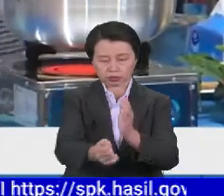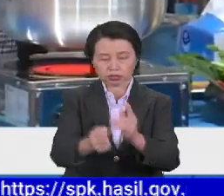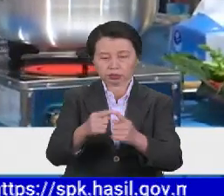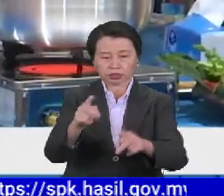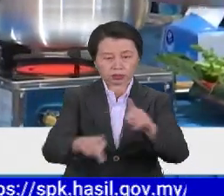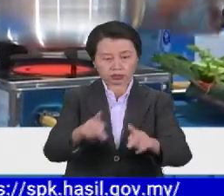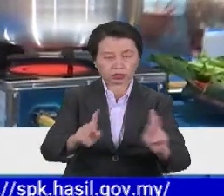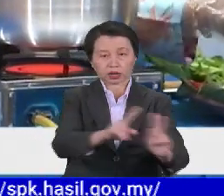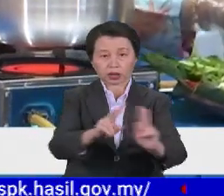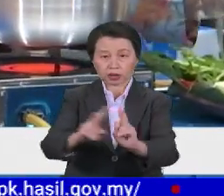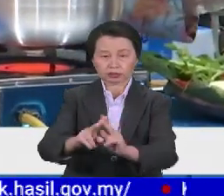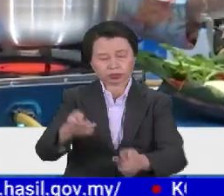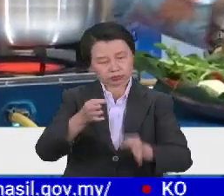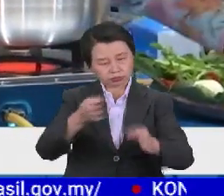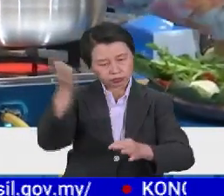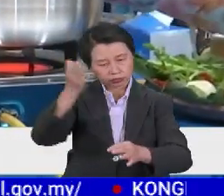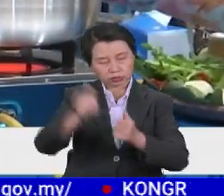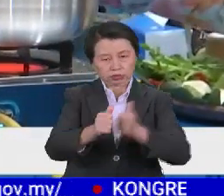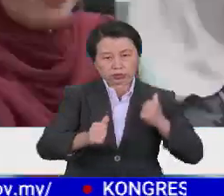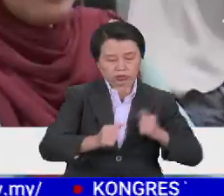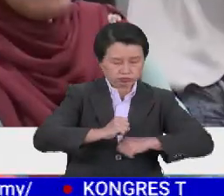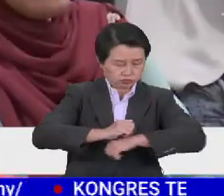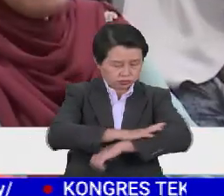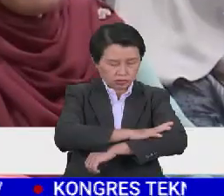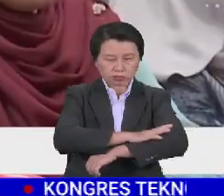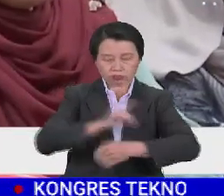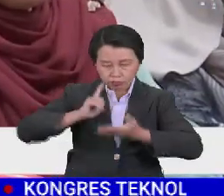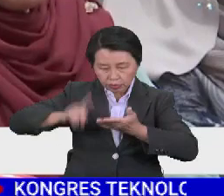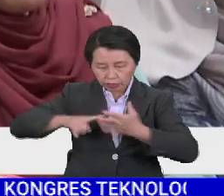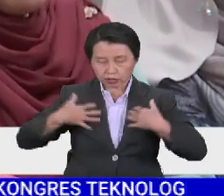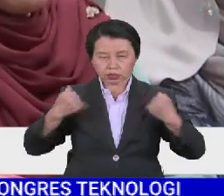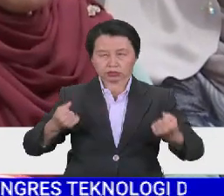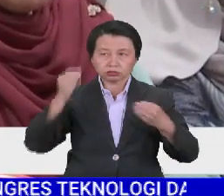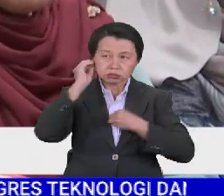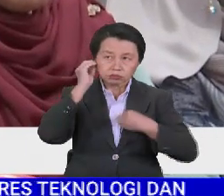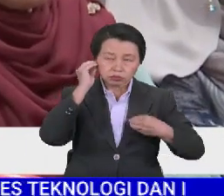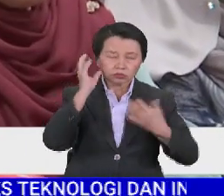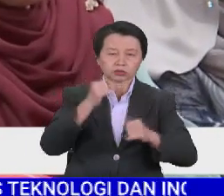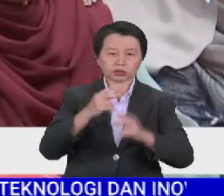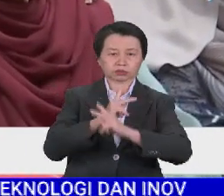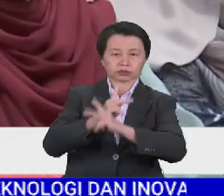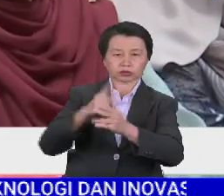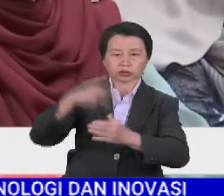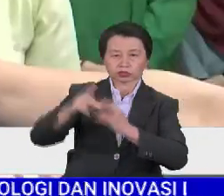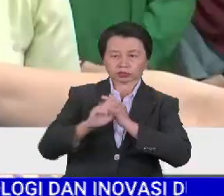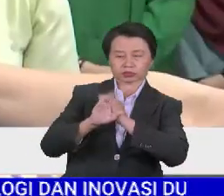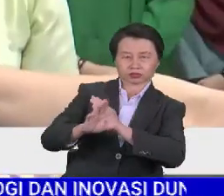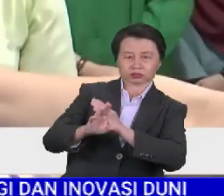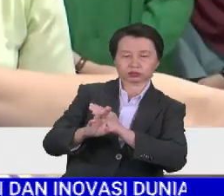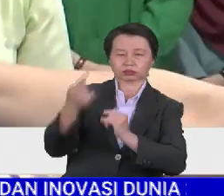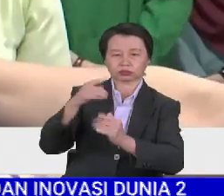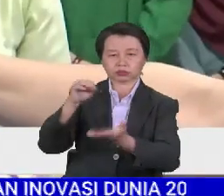penduduk Kampung taklimat mengenai pencegahan kenshe memeriksaan kesehatan dan program pencegahan kebakaran di rumah